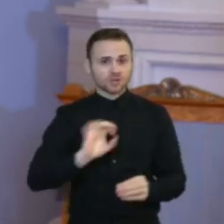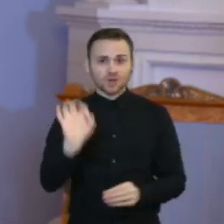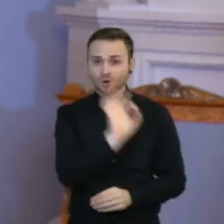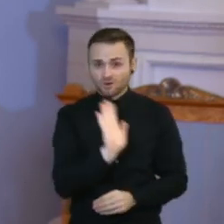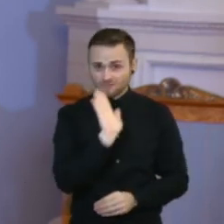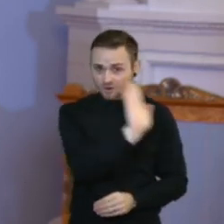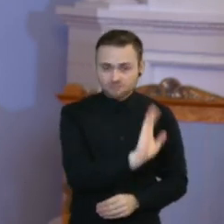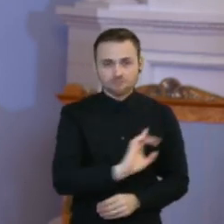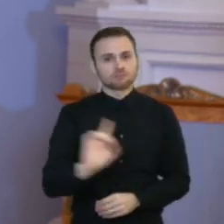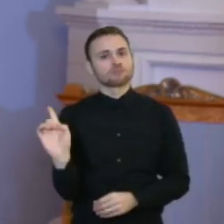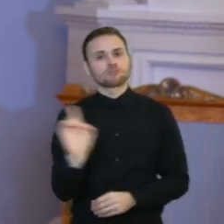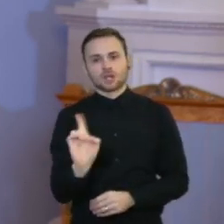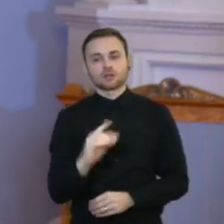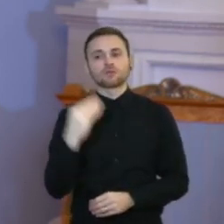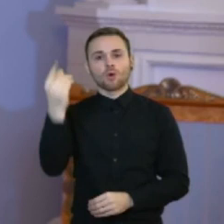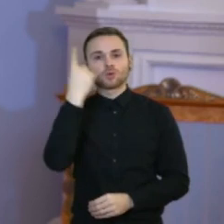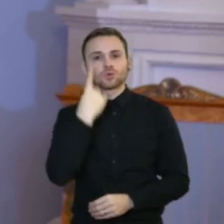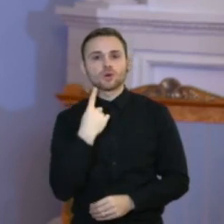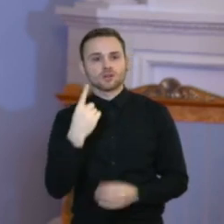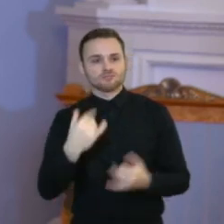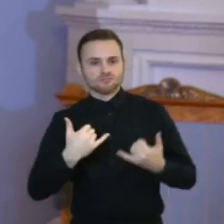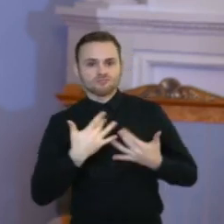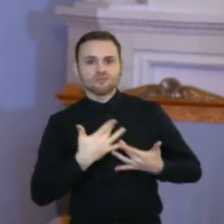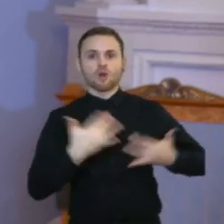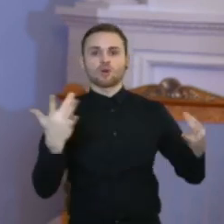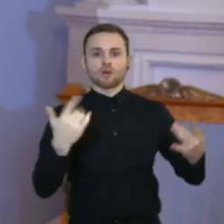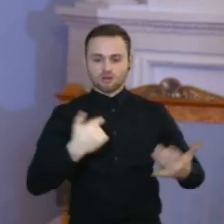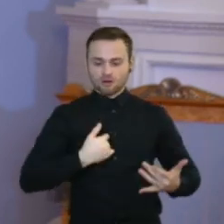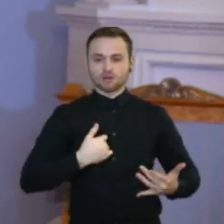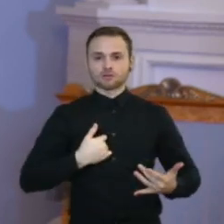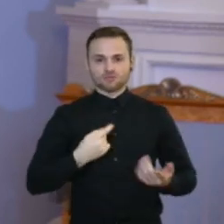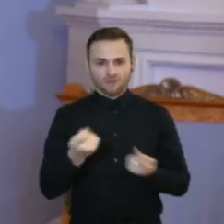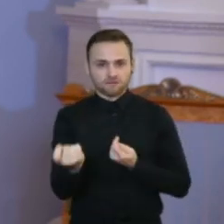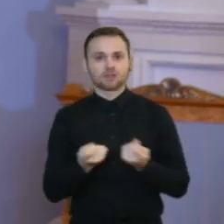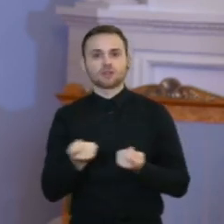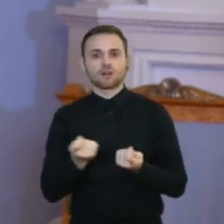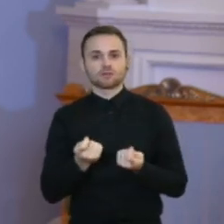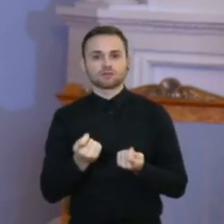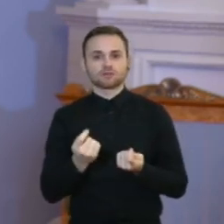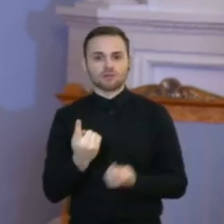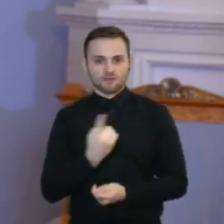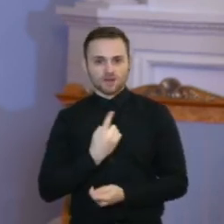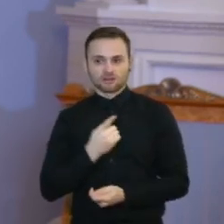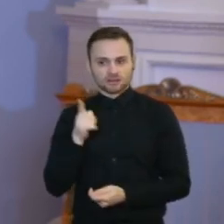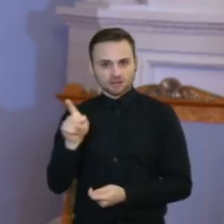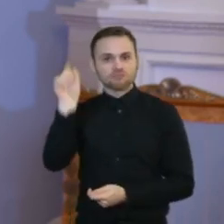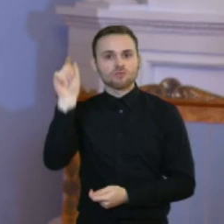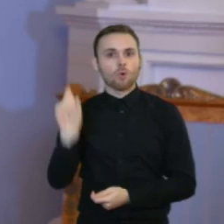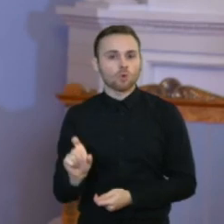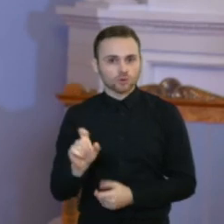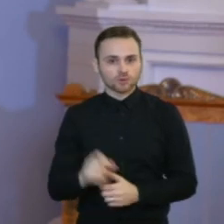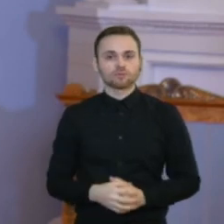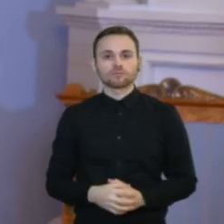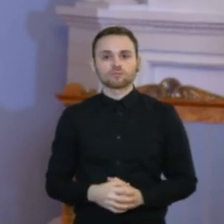yra bandymas primesti savo pasaulio vaizdinį vakarų liberaliai demokratijai. Ir turbūt tai yra ta vertybė,